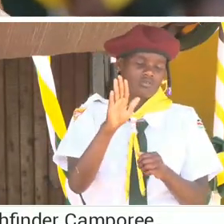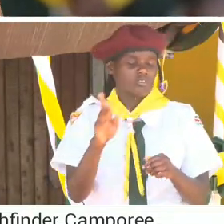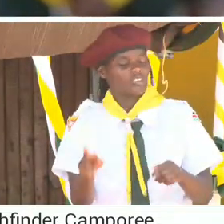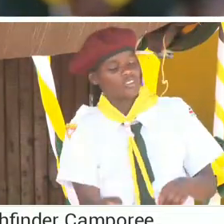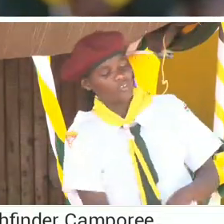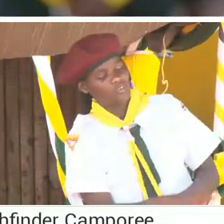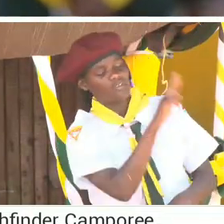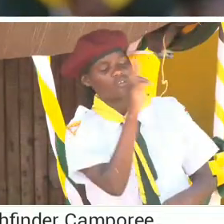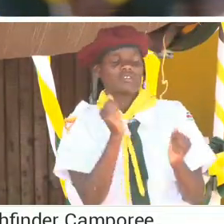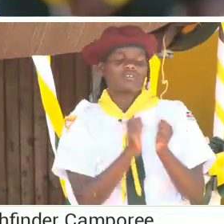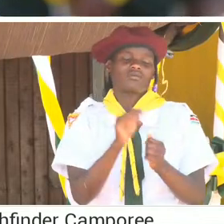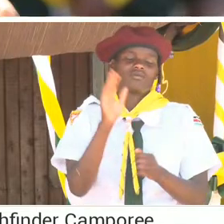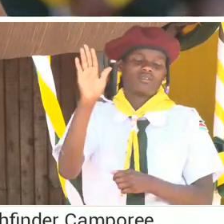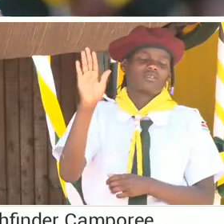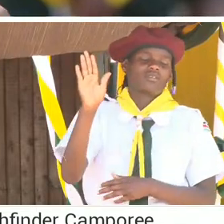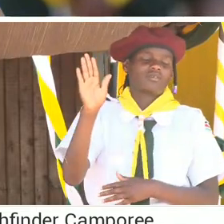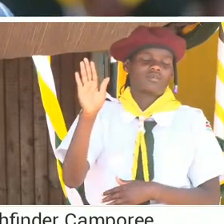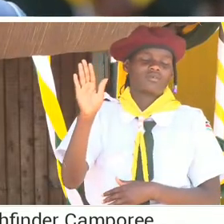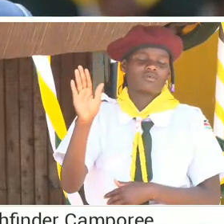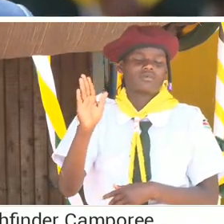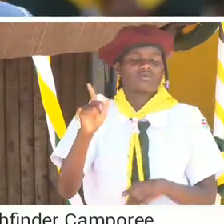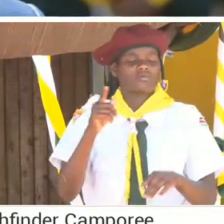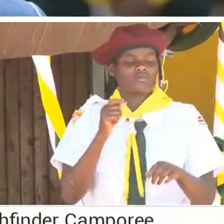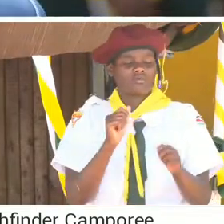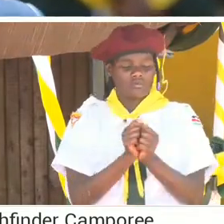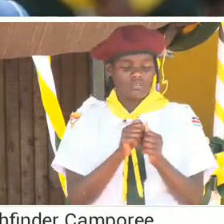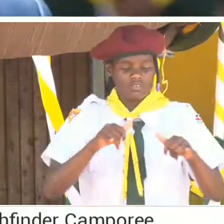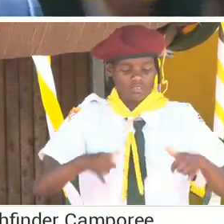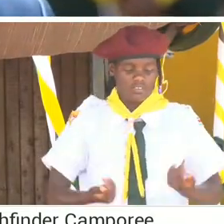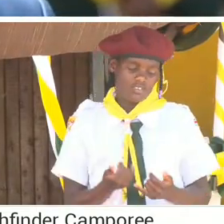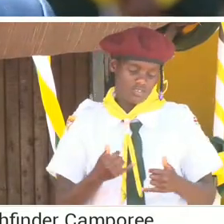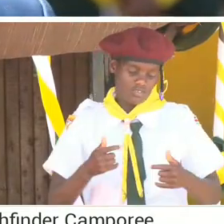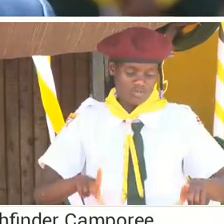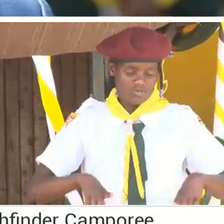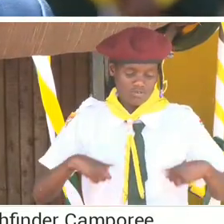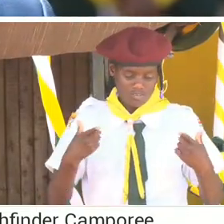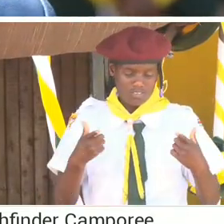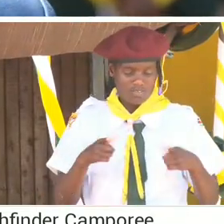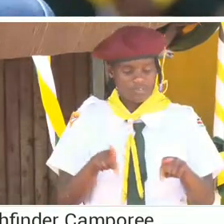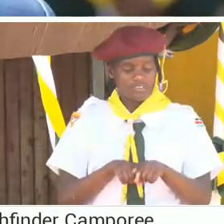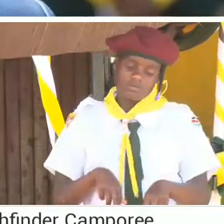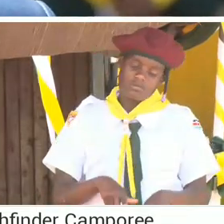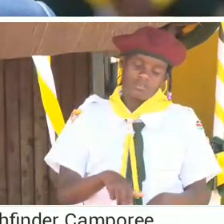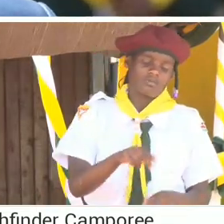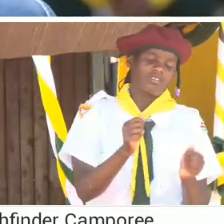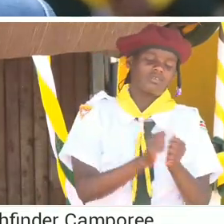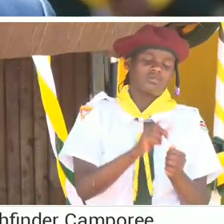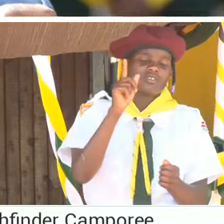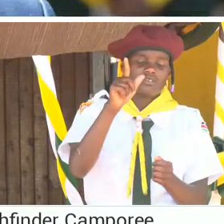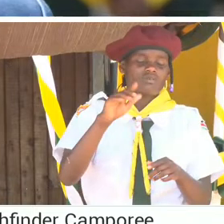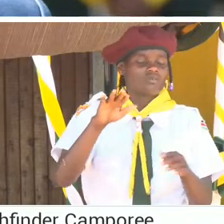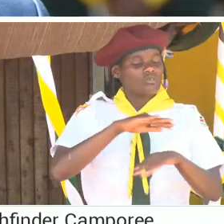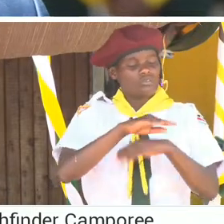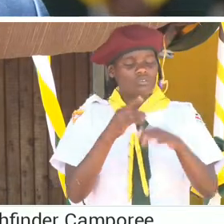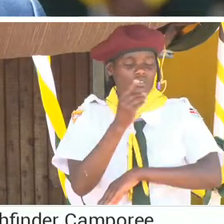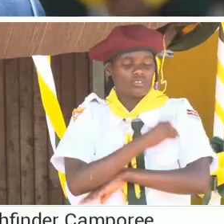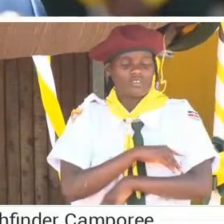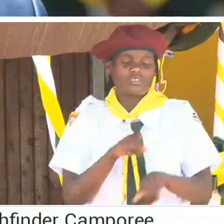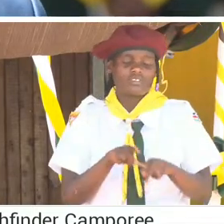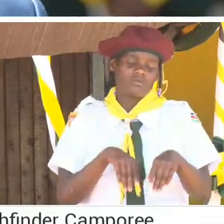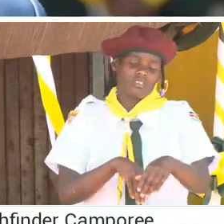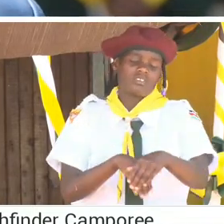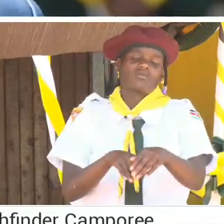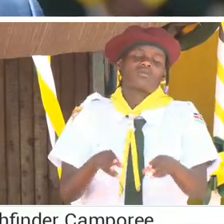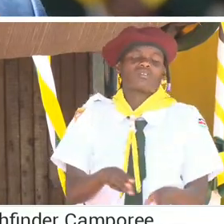pamoja nawe katika maisha mapya, na watembee pamoja nawe siku zote, na wafuate njia na